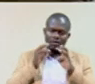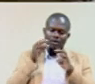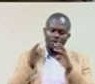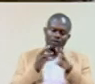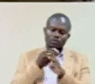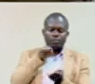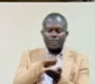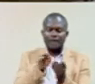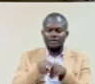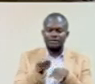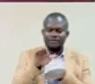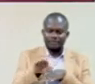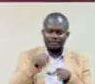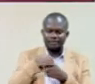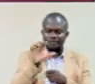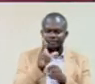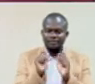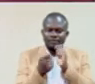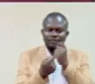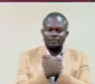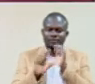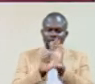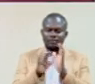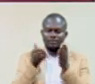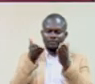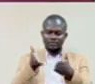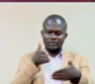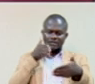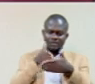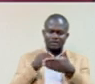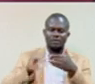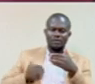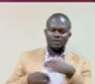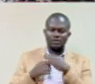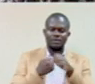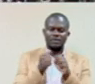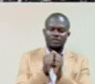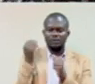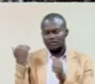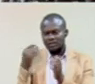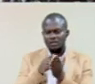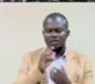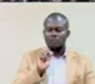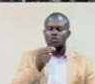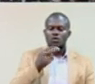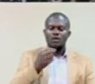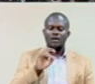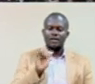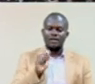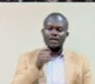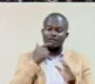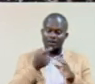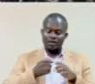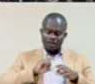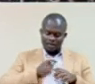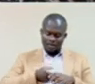nk'intambwe yakozwe ku rwego rw'uyu mugabane mu kuvugurura amategeko yariho abangamira umugore mu myaka 10 ishize. Depite Mwangaye Christine avuga ko nk'abagore baterwa ishema